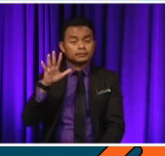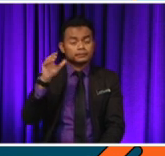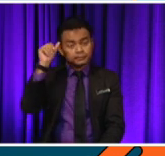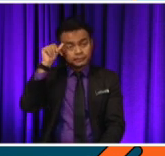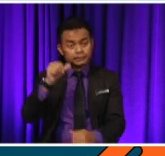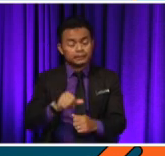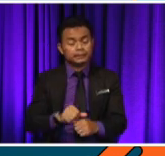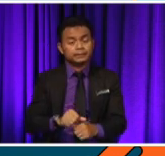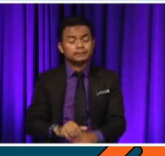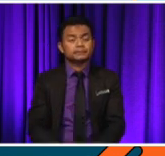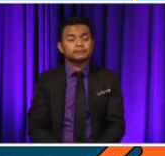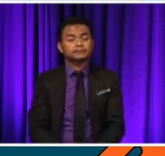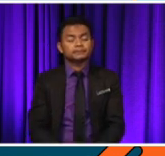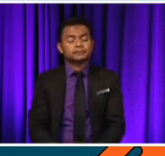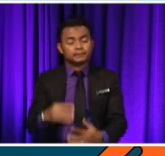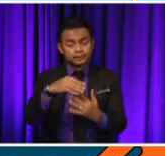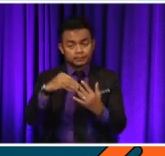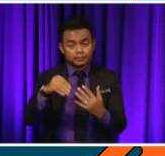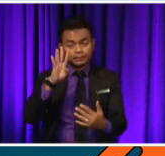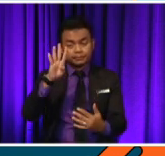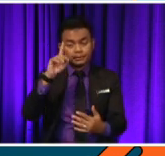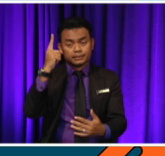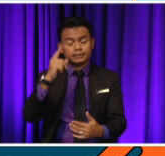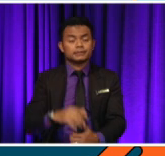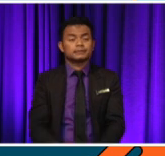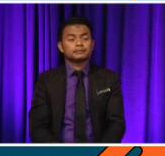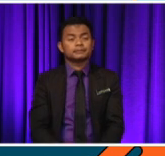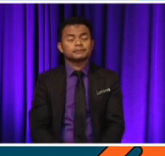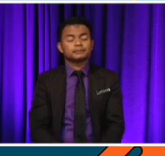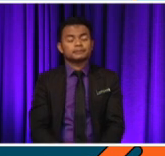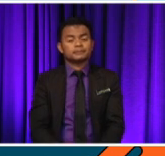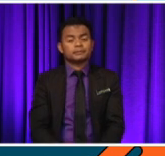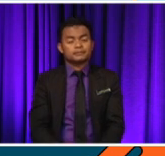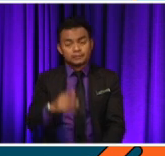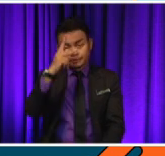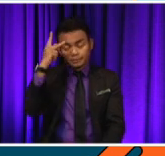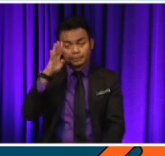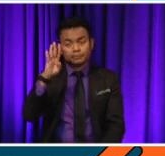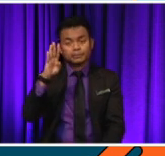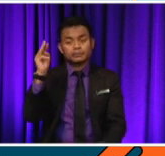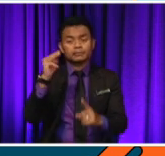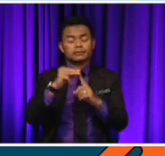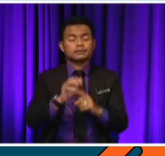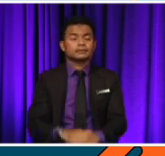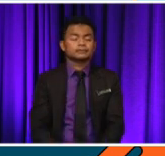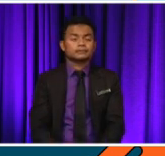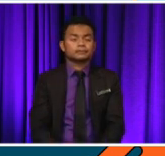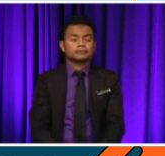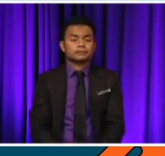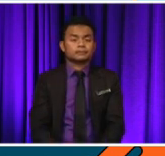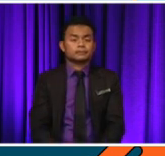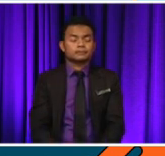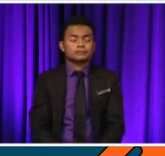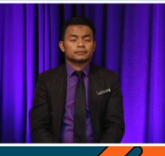lima dan kita hanya pilih empat saja Oke markah dan seterusnya tentang jenis kuasa bagi seseorang